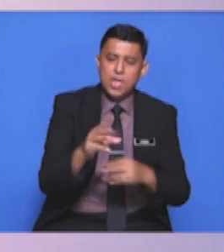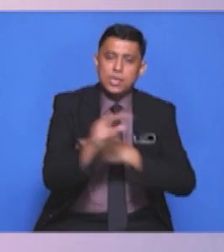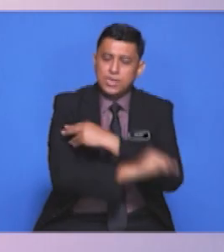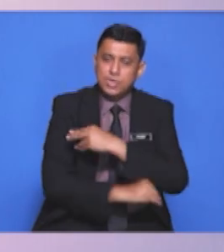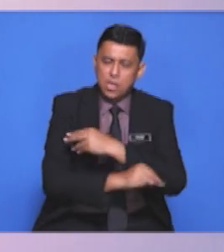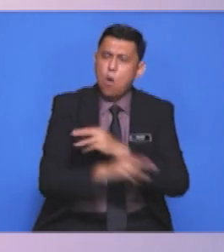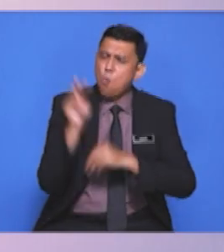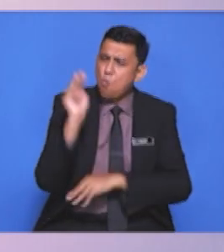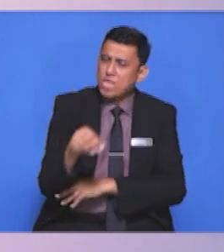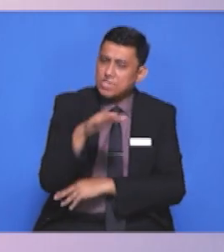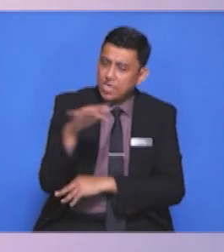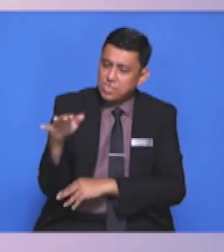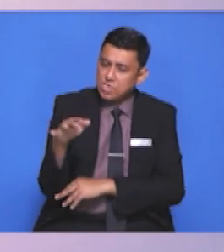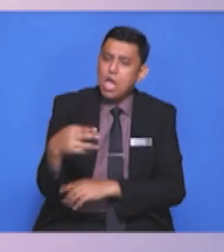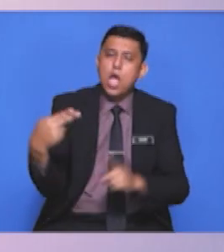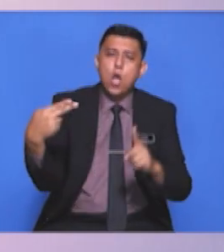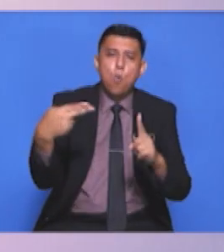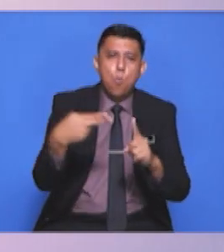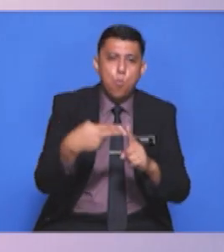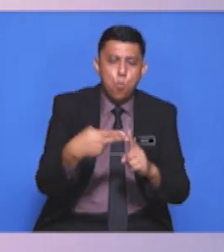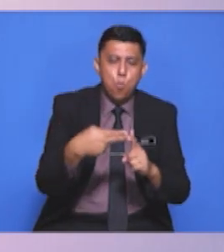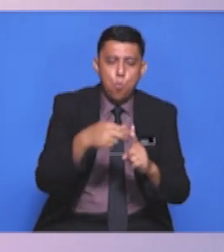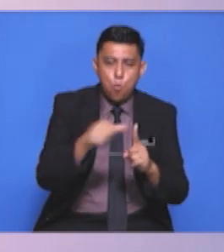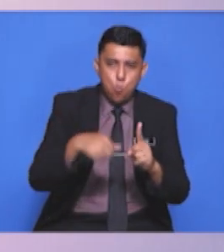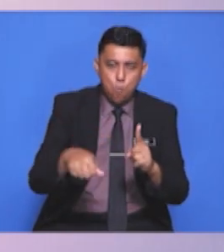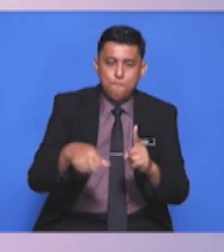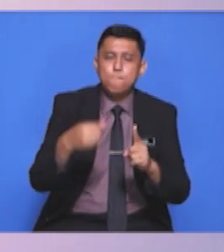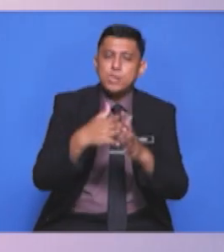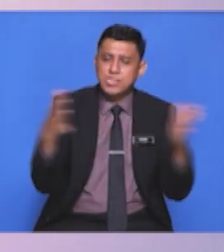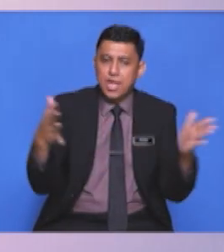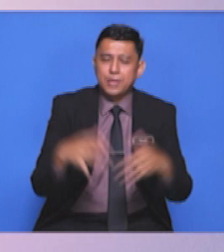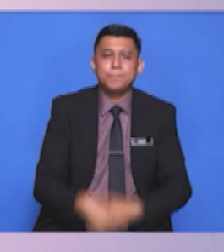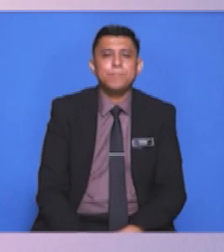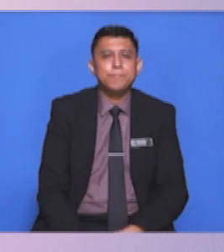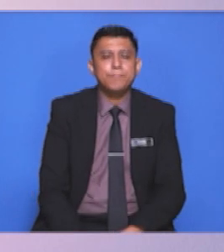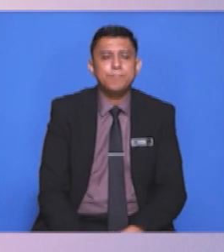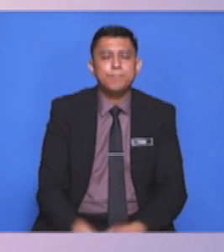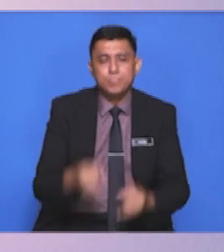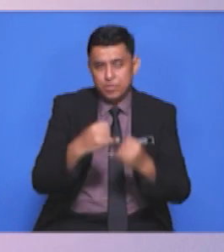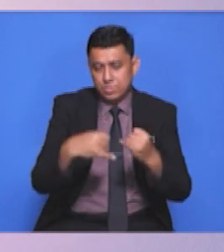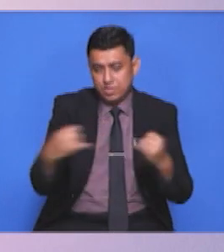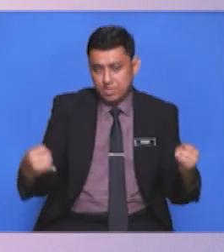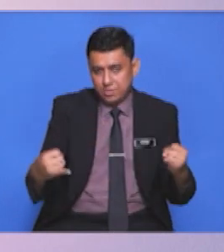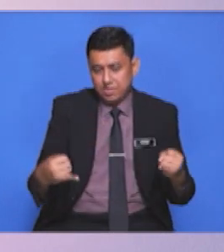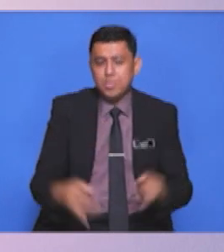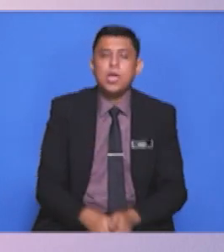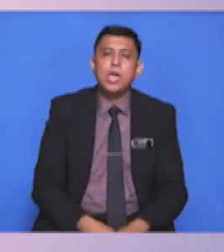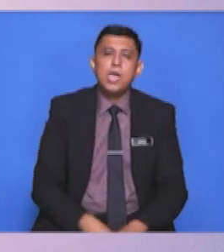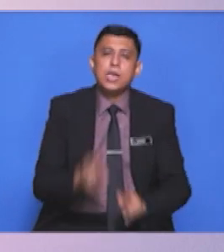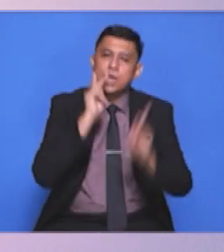besar untuk setiap huruf pertama sekiranya jenisnya kat6a